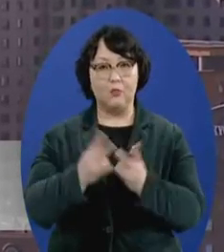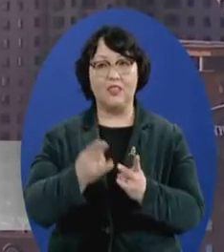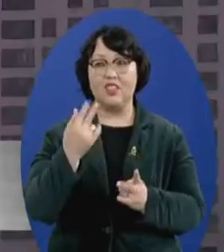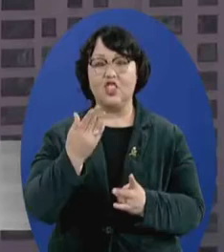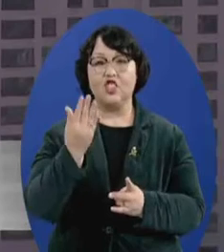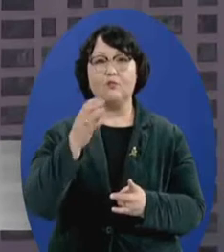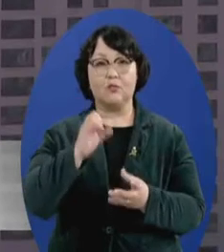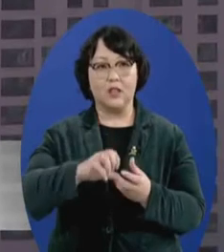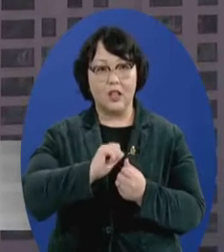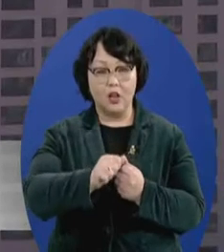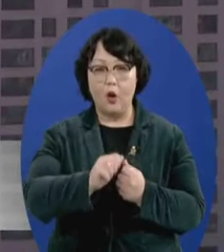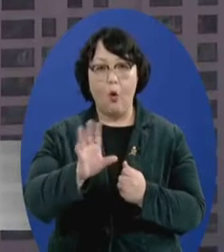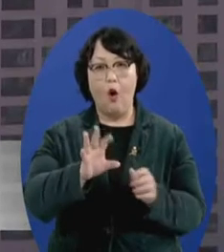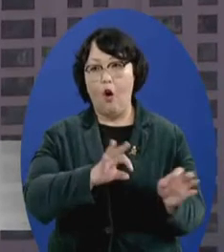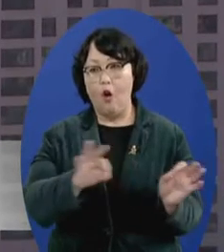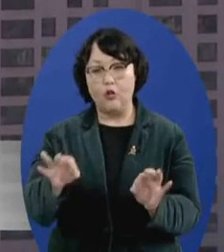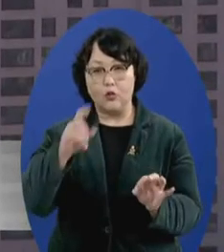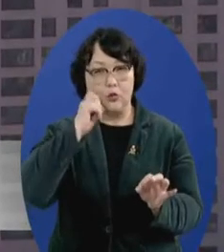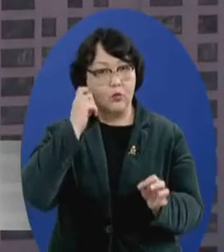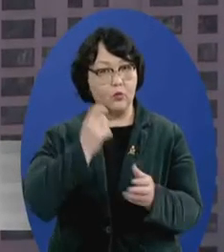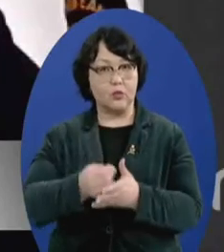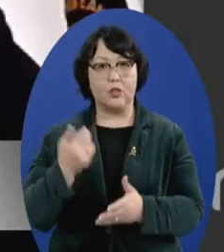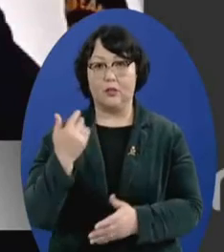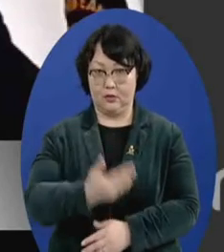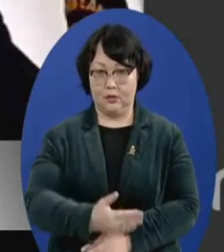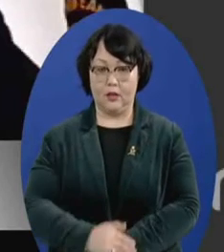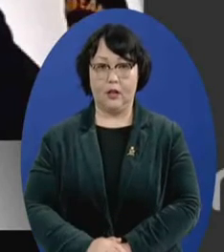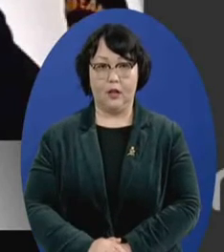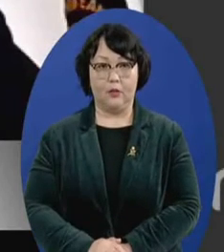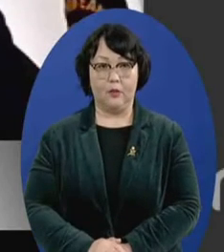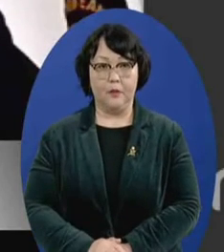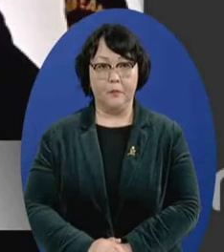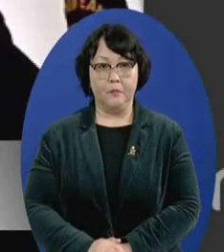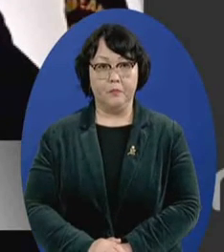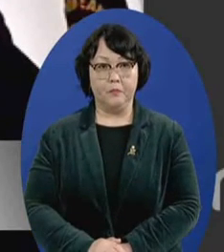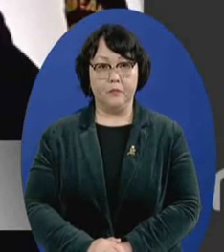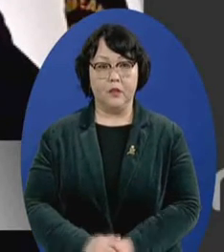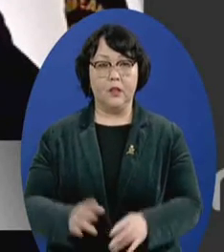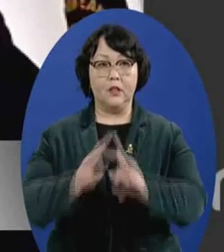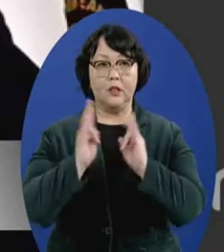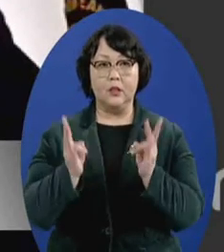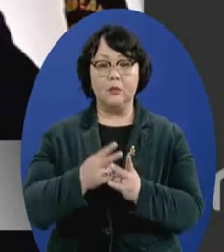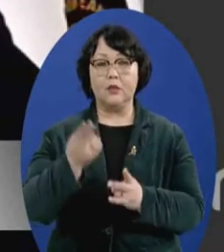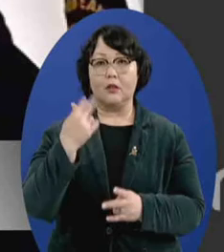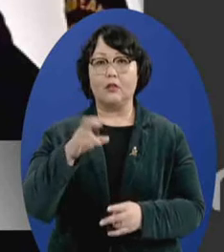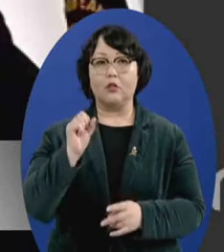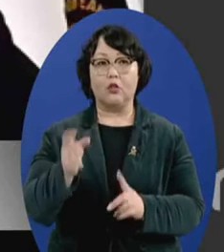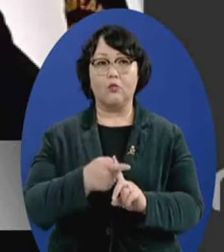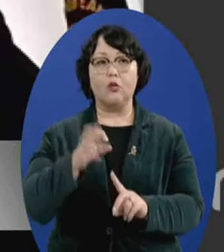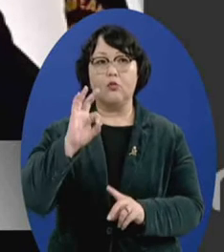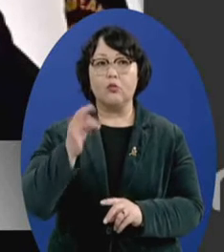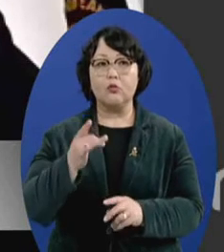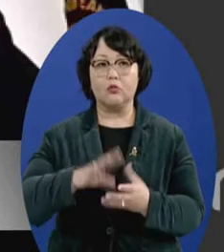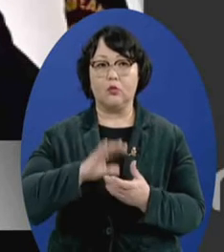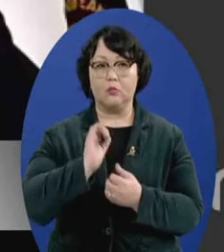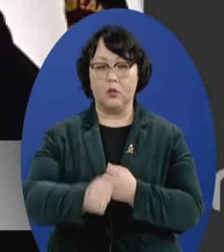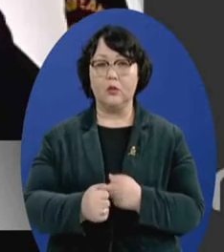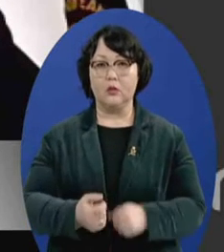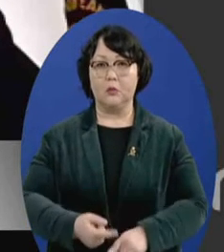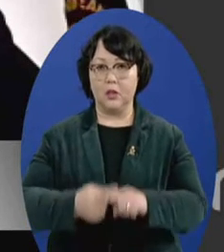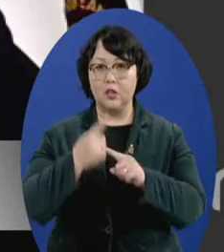даатгалын шимтгэлийг хойшлуулах хүсэлтийг гаргаад байна. Нийгмийн даатгалын үр төлбөр байгаад байна. Жилээс жилд